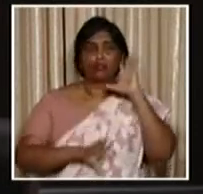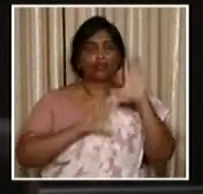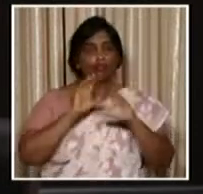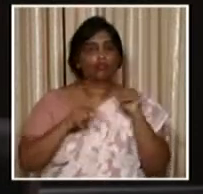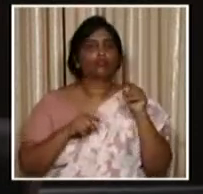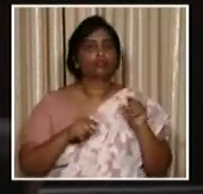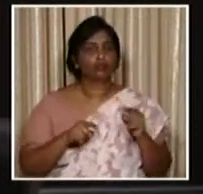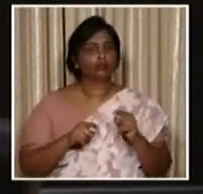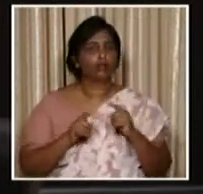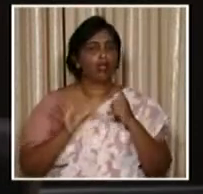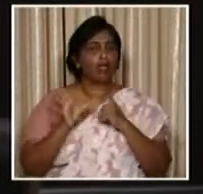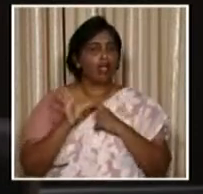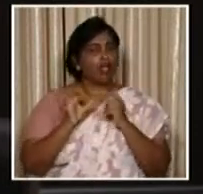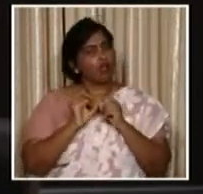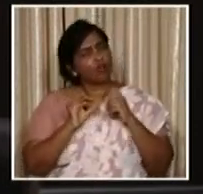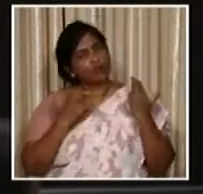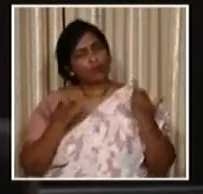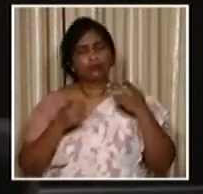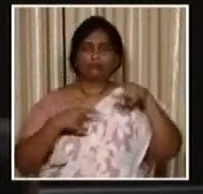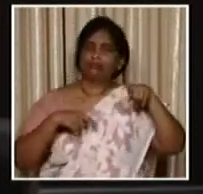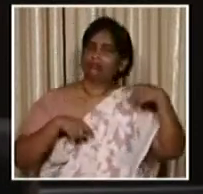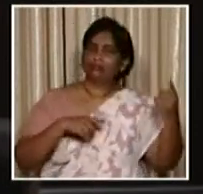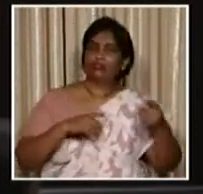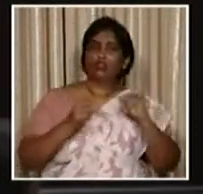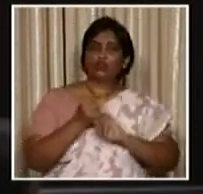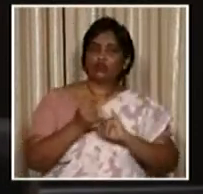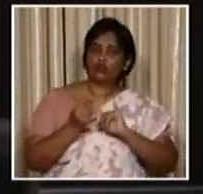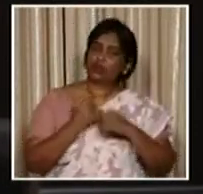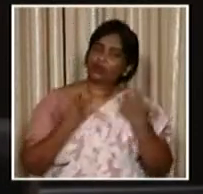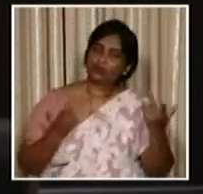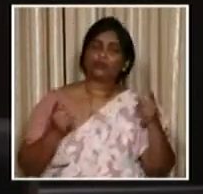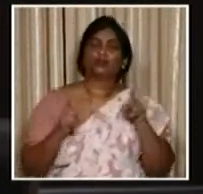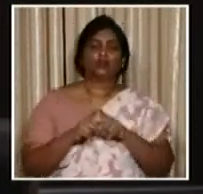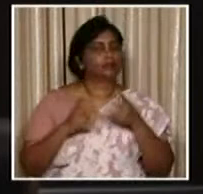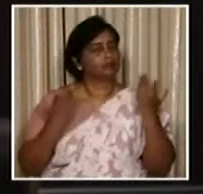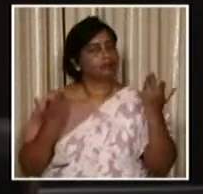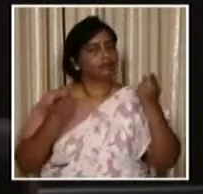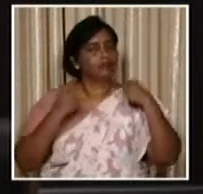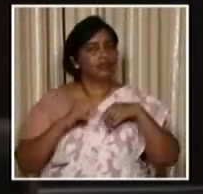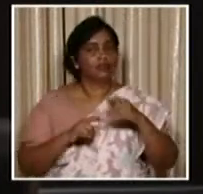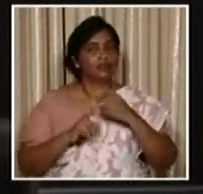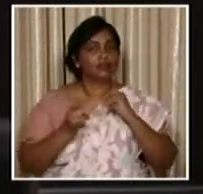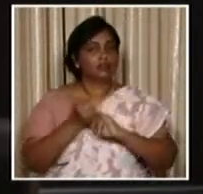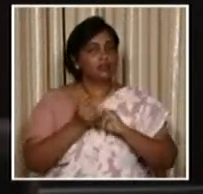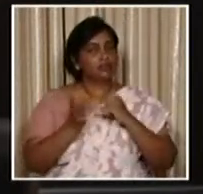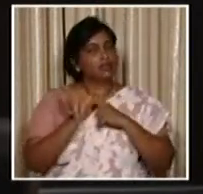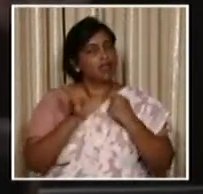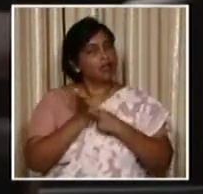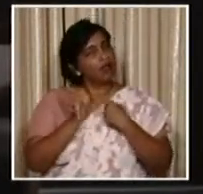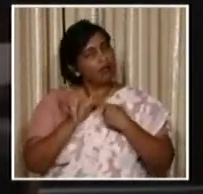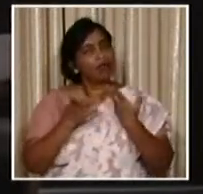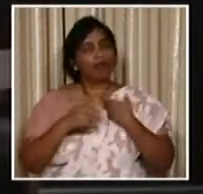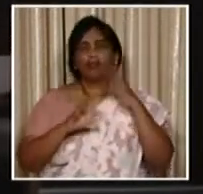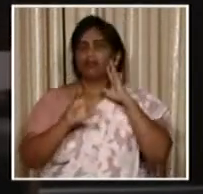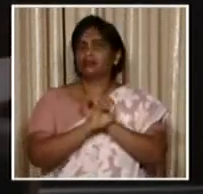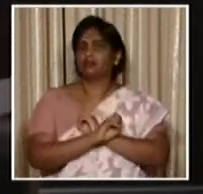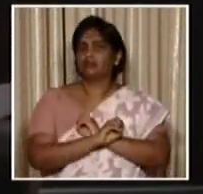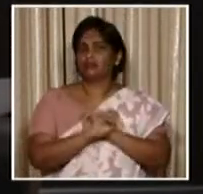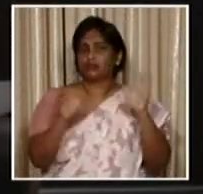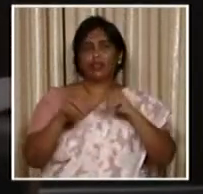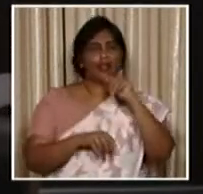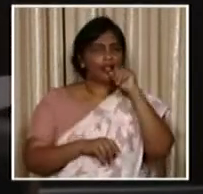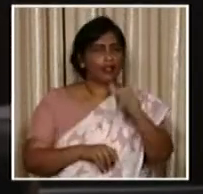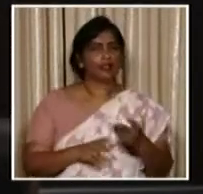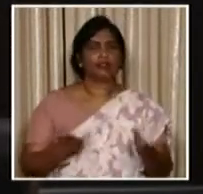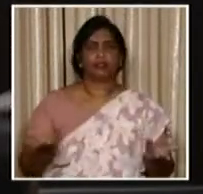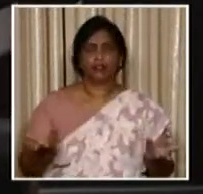ටික අබුහිත් කියලා හරි එහෙමත් නැත්නම් සොනික් සොනික් කියලා හරි එහෙම නැත්නම් සාරා කියලා හරි මේවා එළියට දානවා ඒක තමයි ඇත්ත